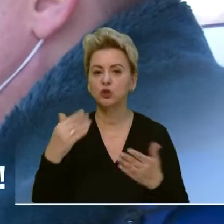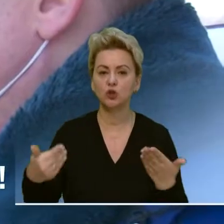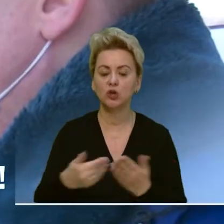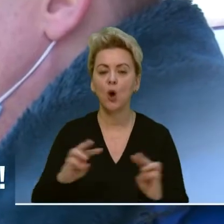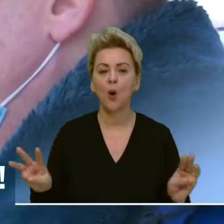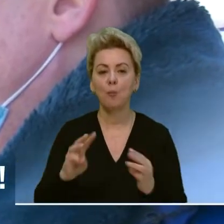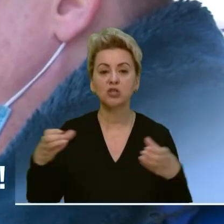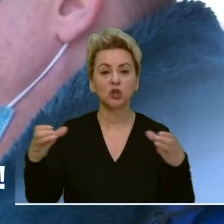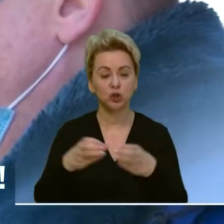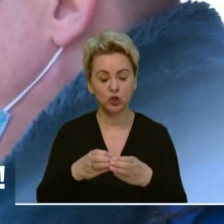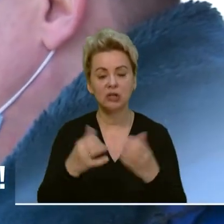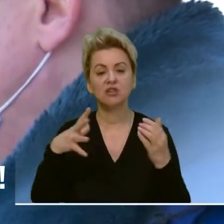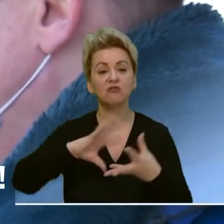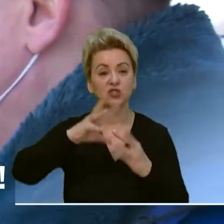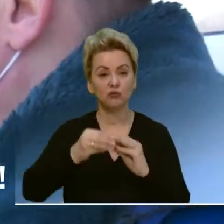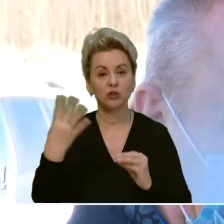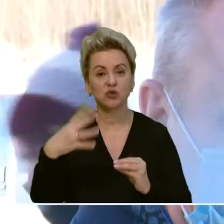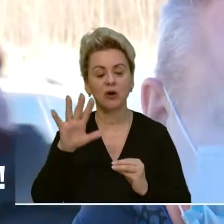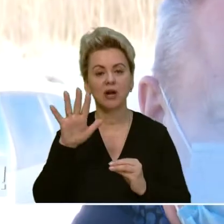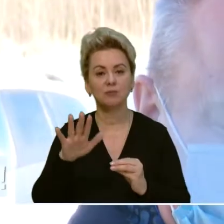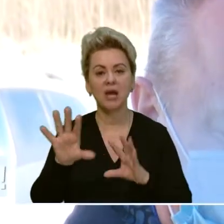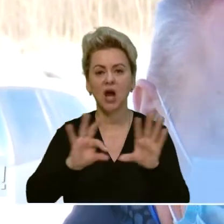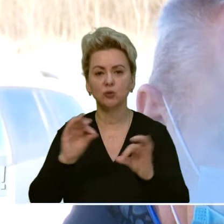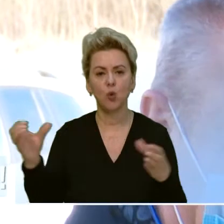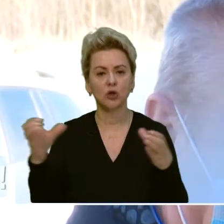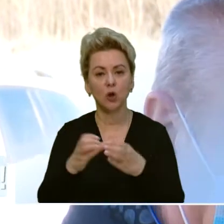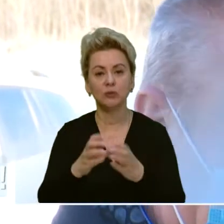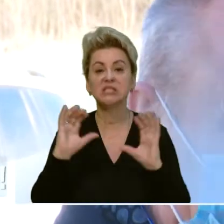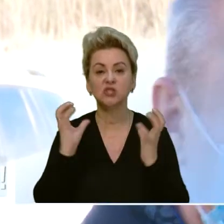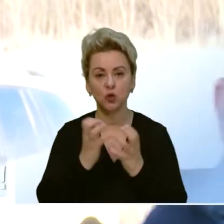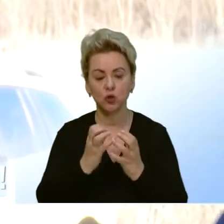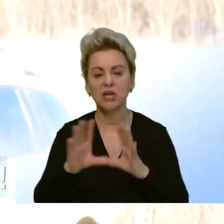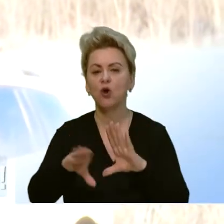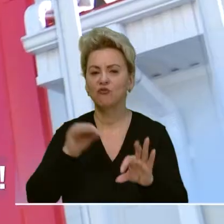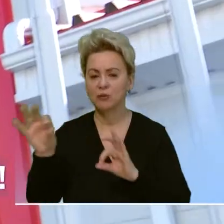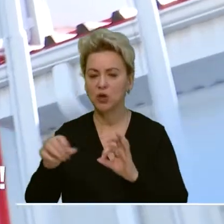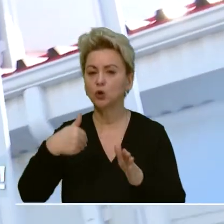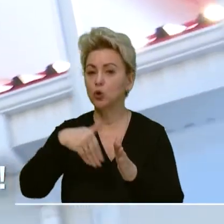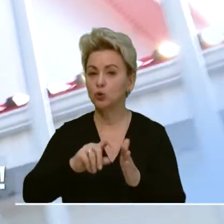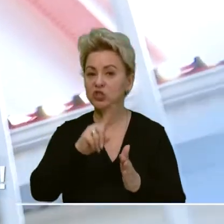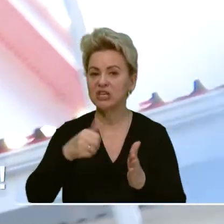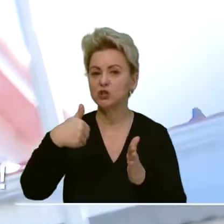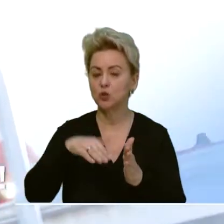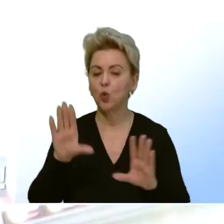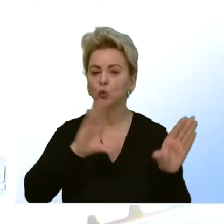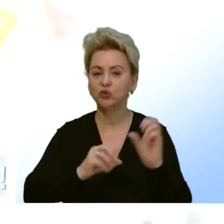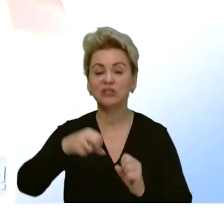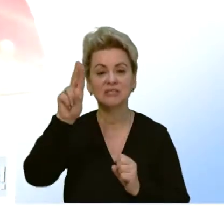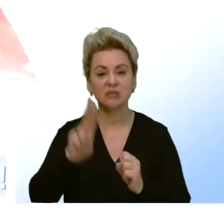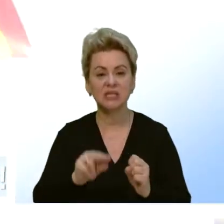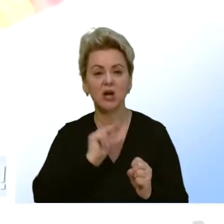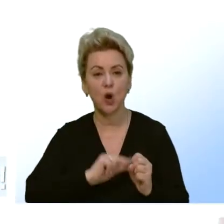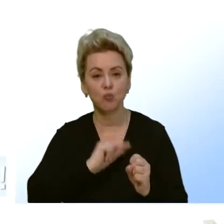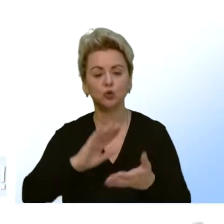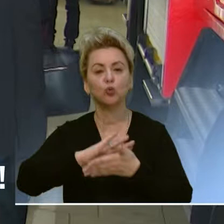новые пожарные части. Всего их 45. Отбор в команду очень серьезный. Выбирают лучших из лучших. Учитывая специфику